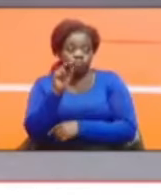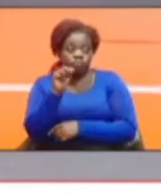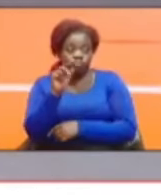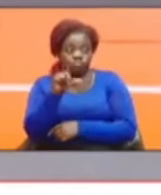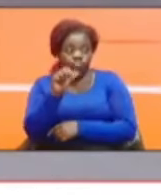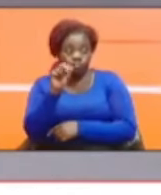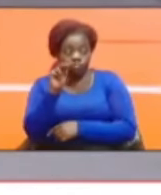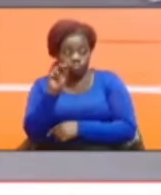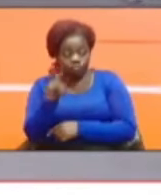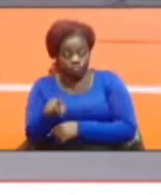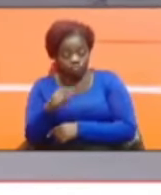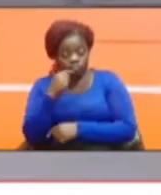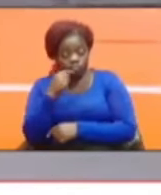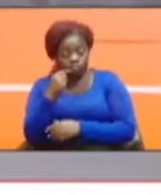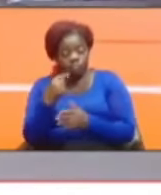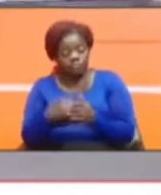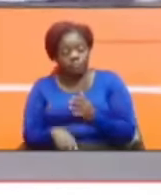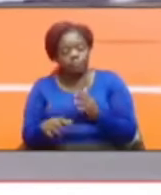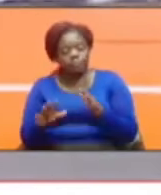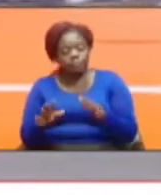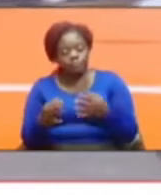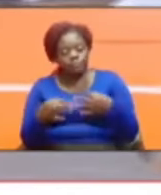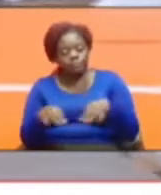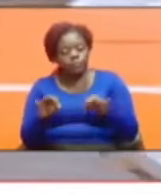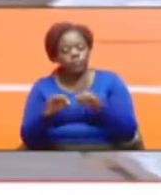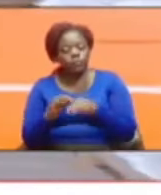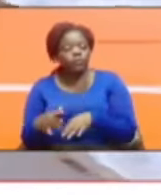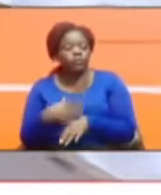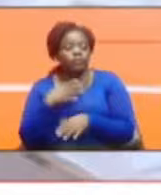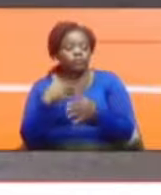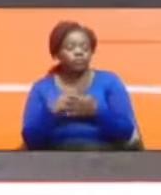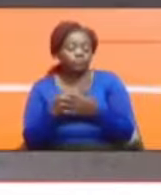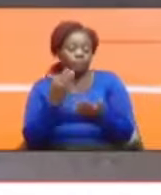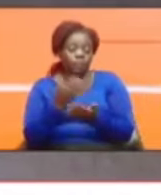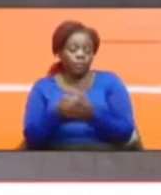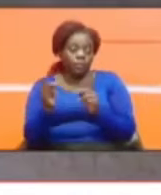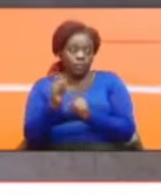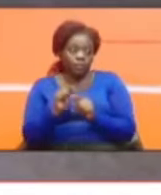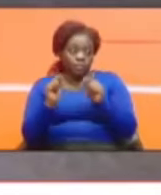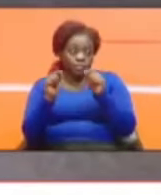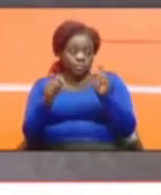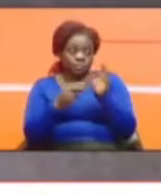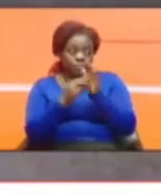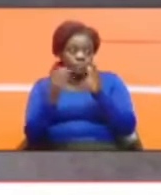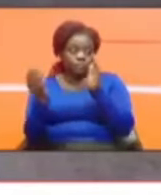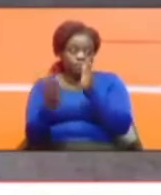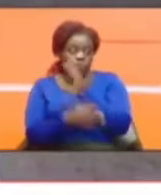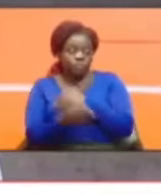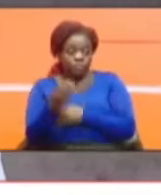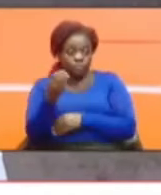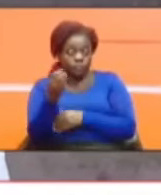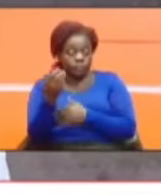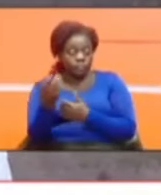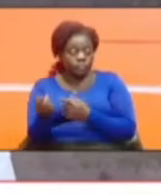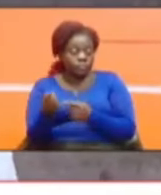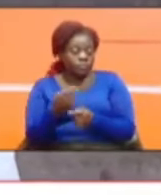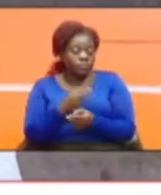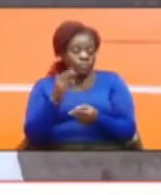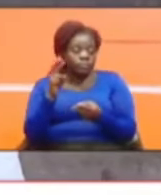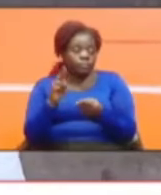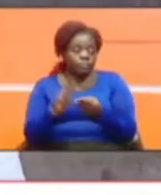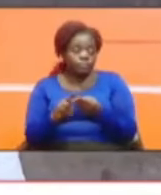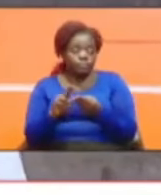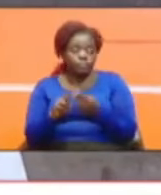Makulu Abadaaki ayogedde ku kigendererwa ky'okulambula amakolero bw'atyo n'akunga abantu okujja mu mwolesi gwa Vest Money Expo okuva ku